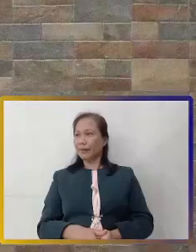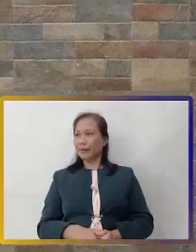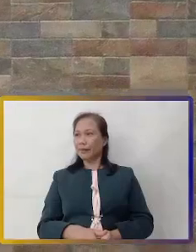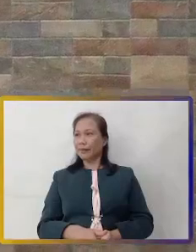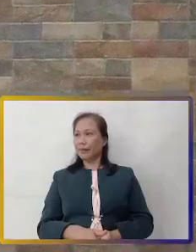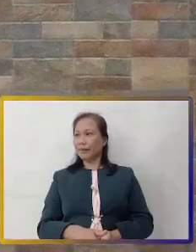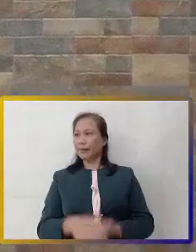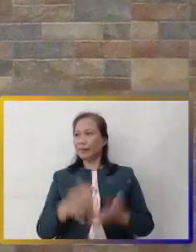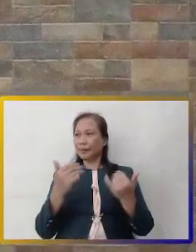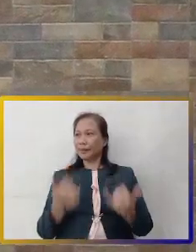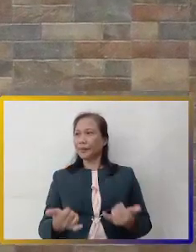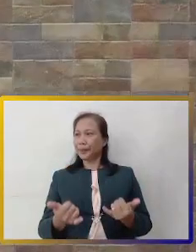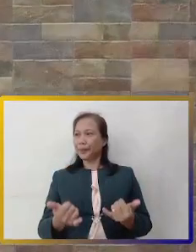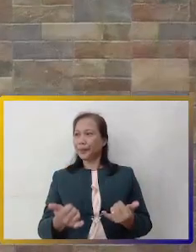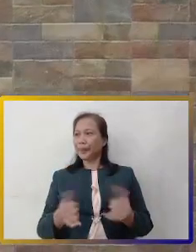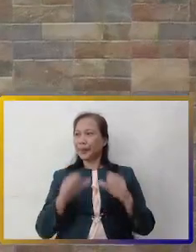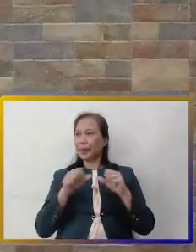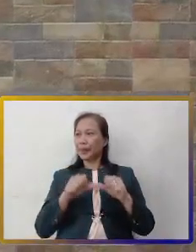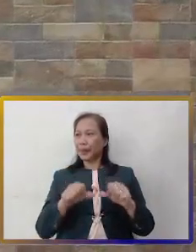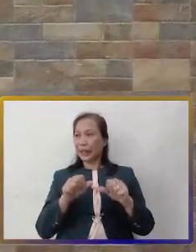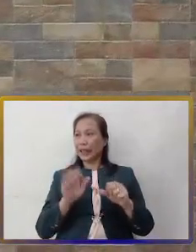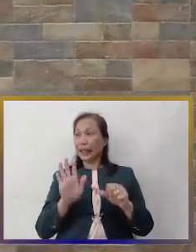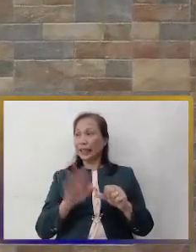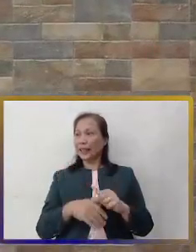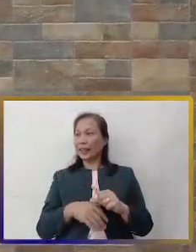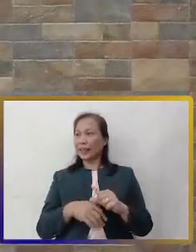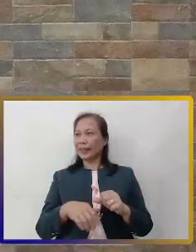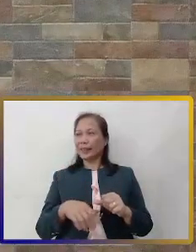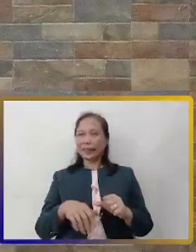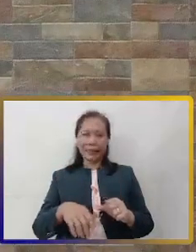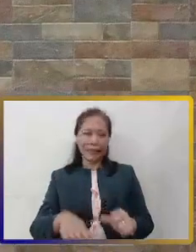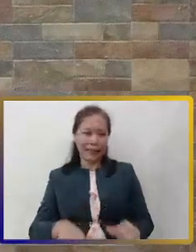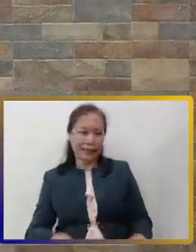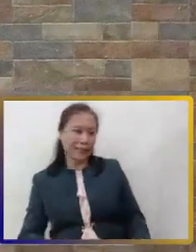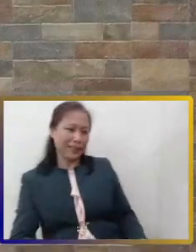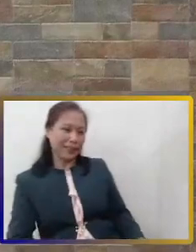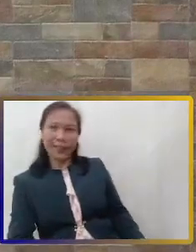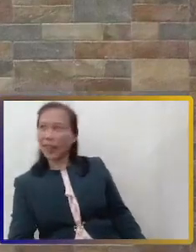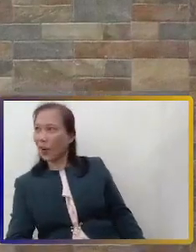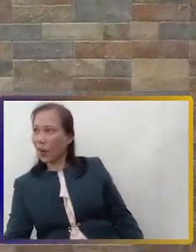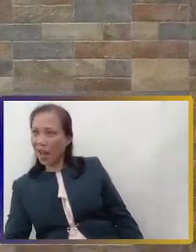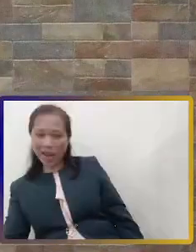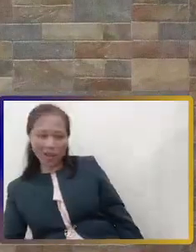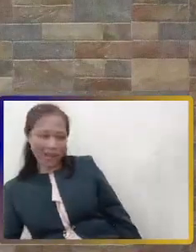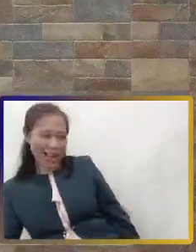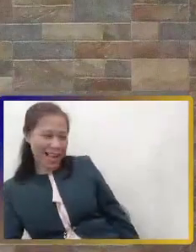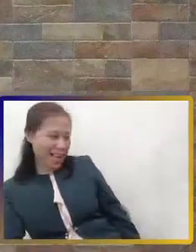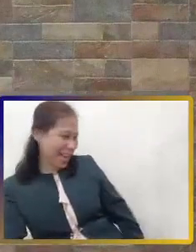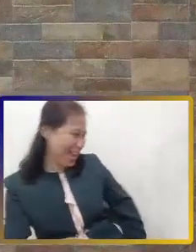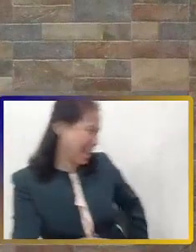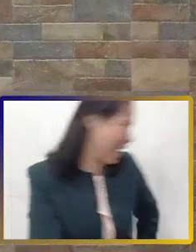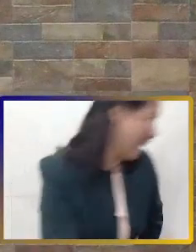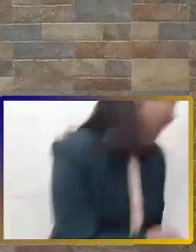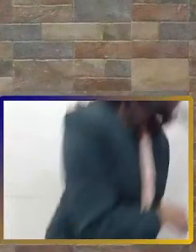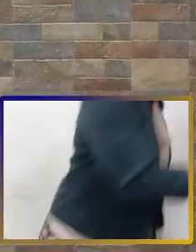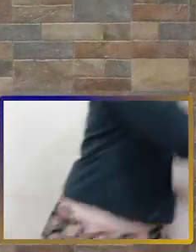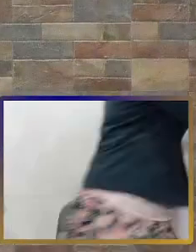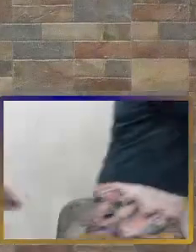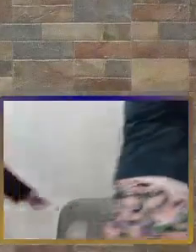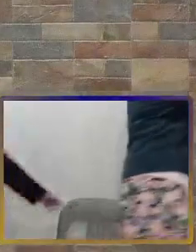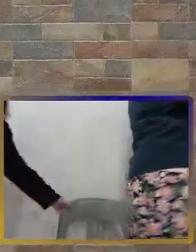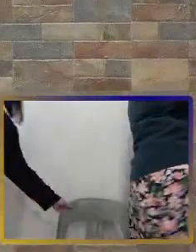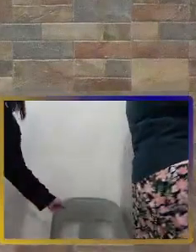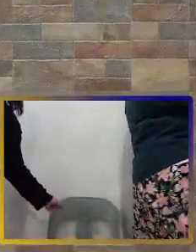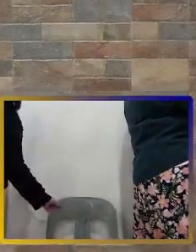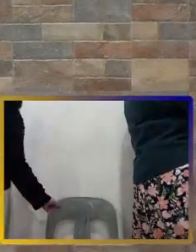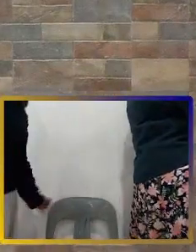At ngayon po ay tuloy-tuloy na po tayo sa ating Sunday School lesson so that we can serve our time. At ako